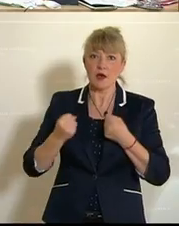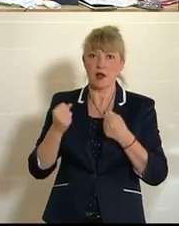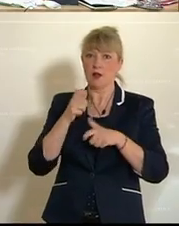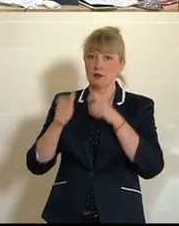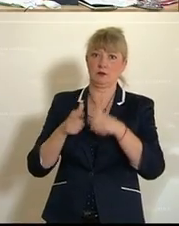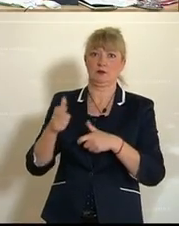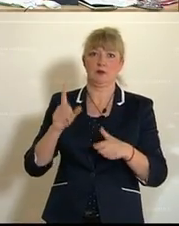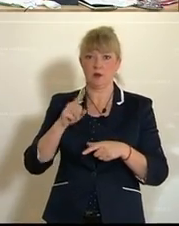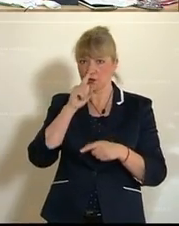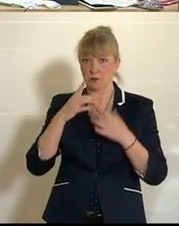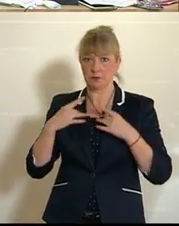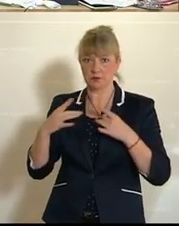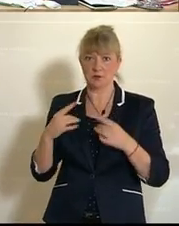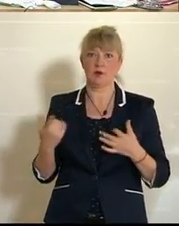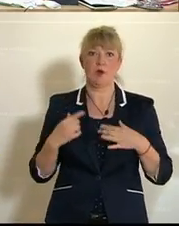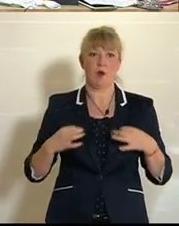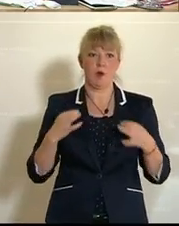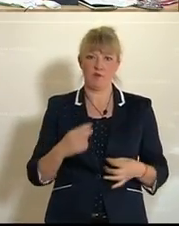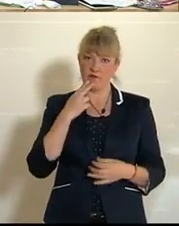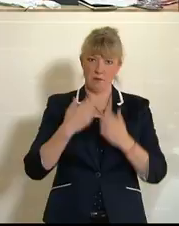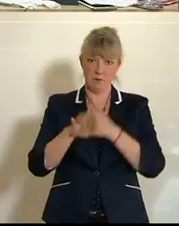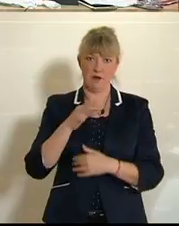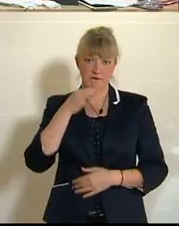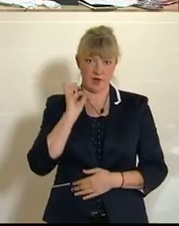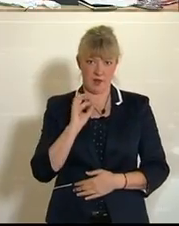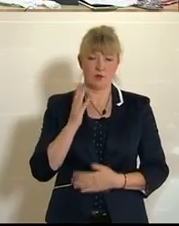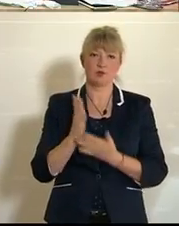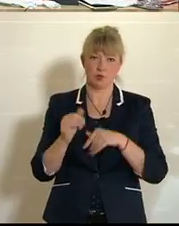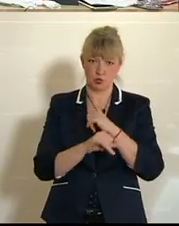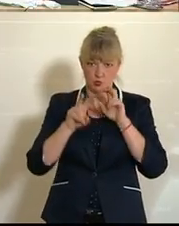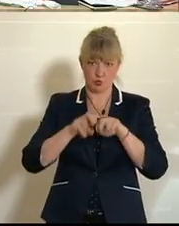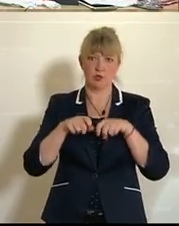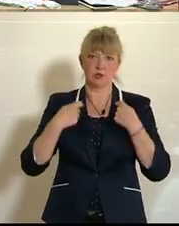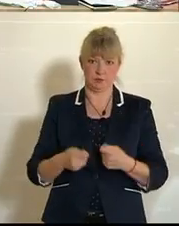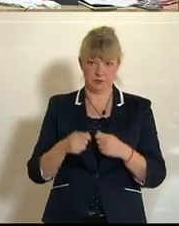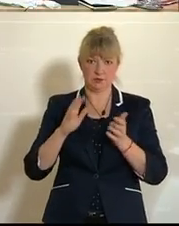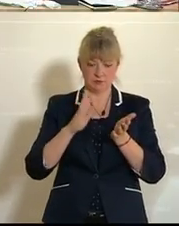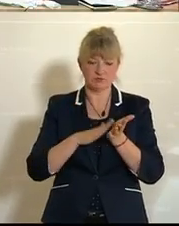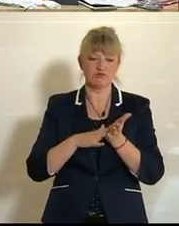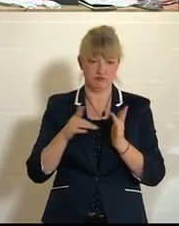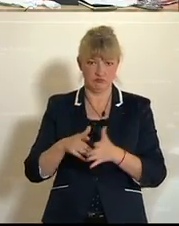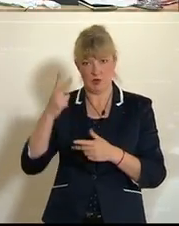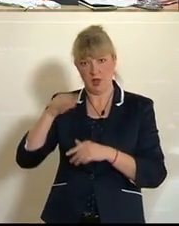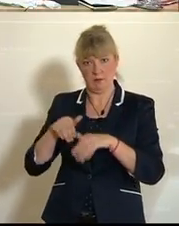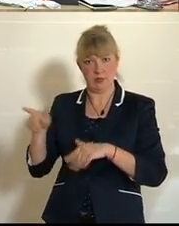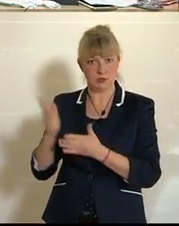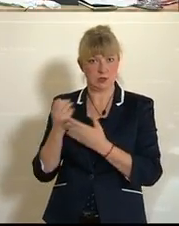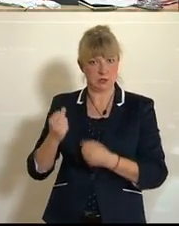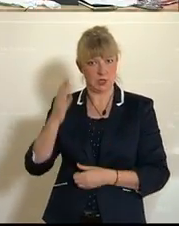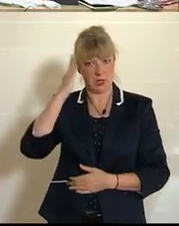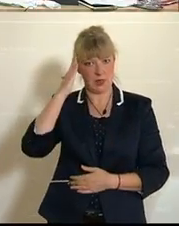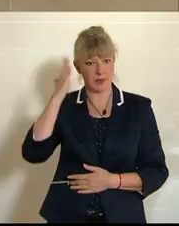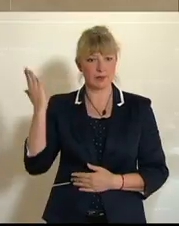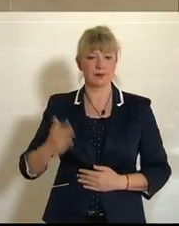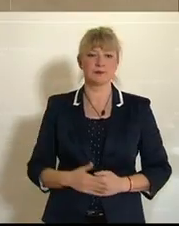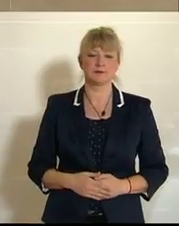Belästigungen. Die Opfer sind zum überwiegenden Teil Frauen. Dazu gibt es Studien und Erhebungen, die Sie, Herr Minister, sicherlich kennen.